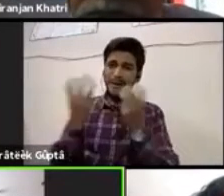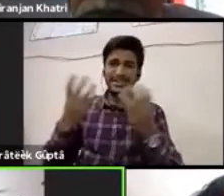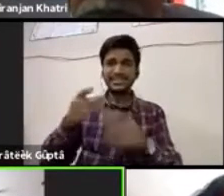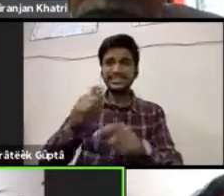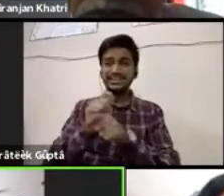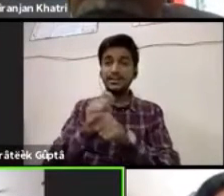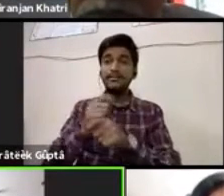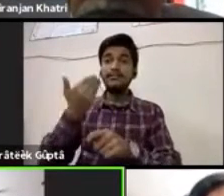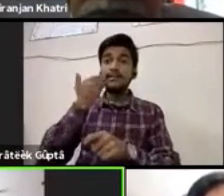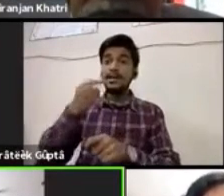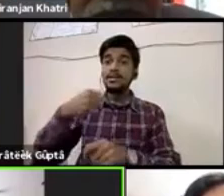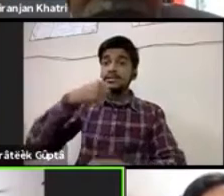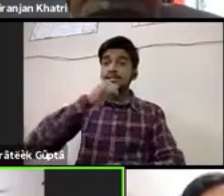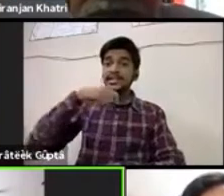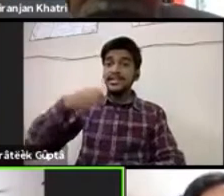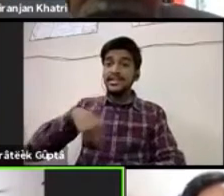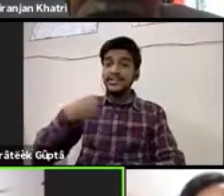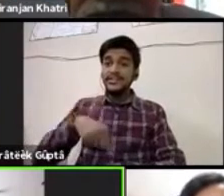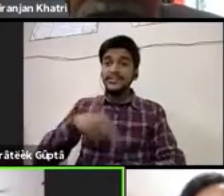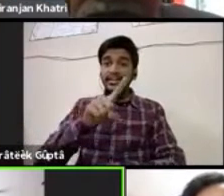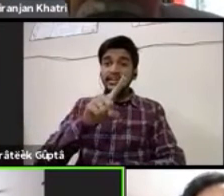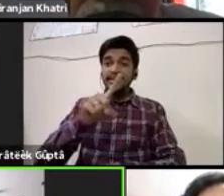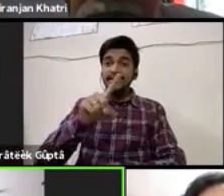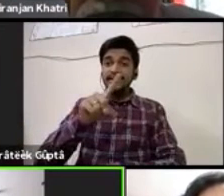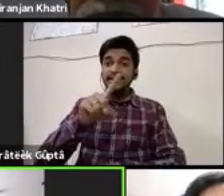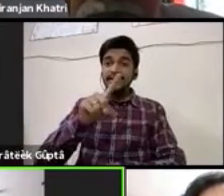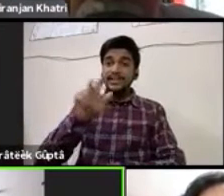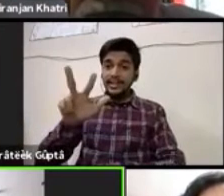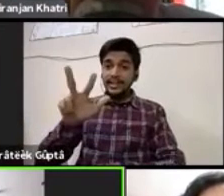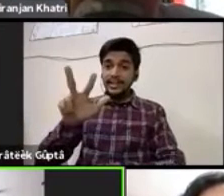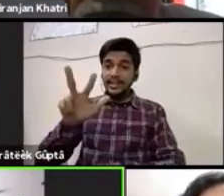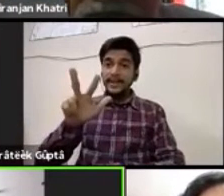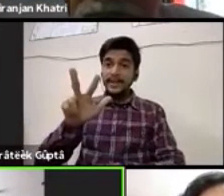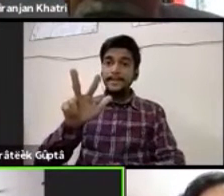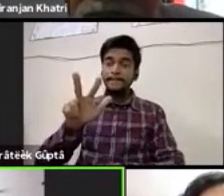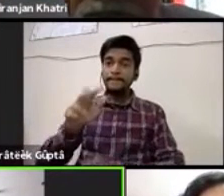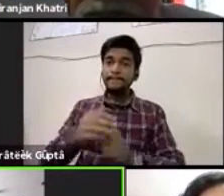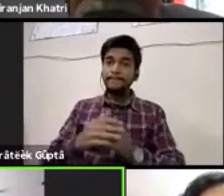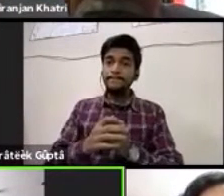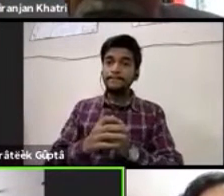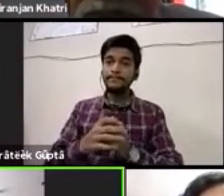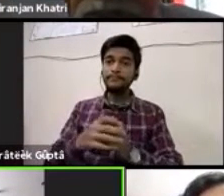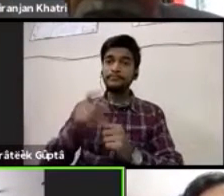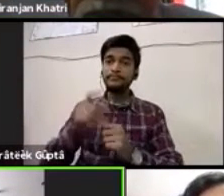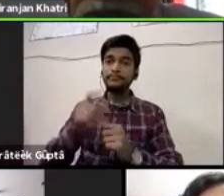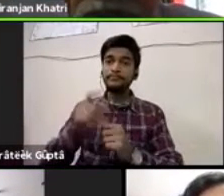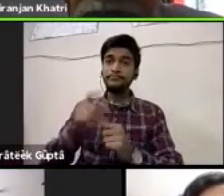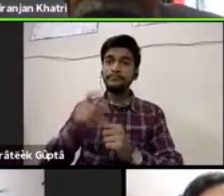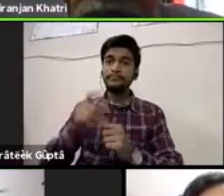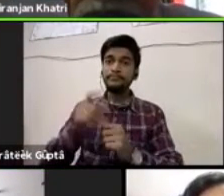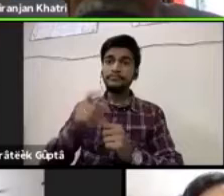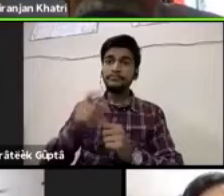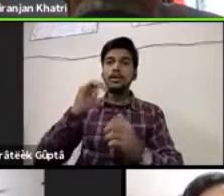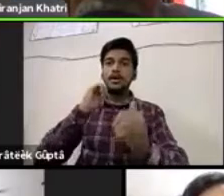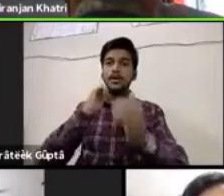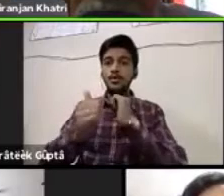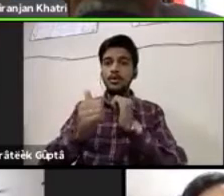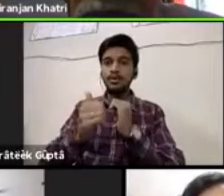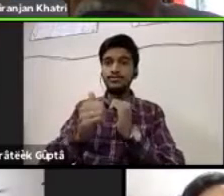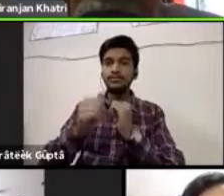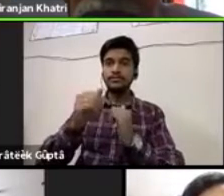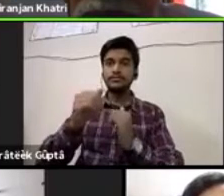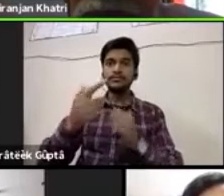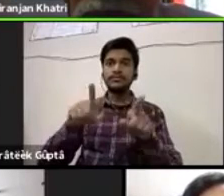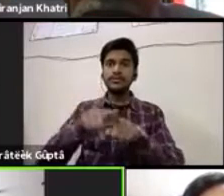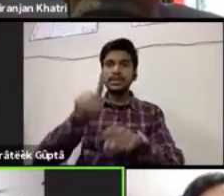साल जब थे मेरा, तो मेरा एक्सीडेंट हो गया, 1 सेकेंड में एक्सीडेंट हो